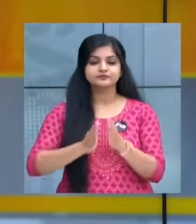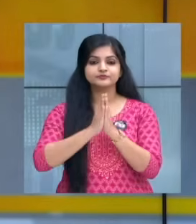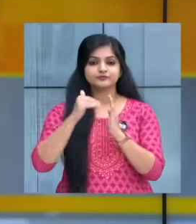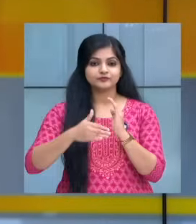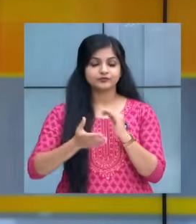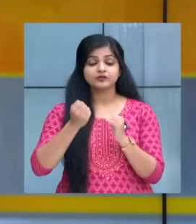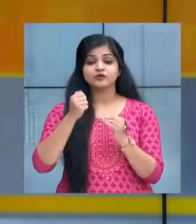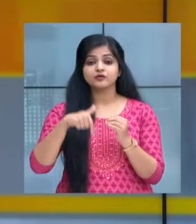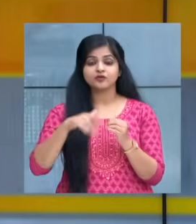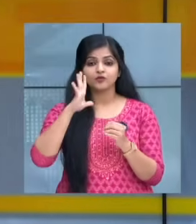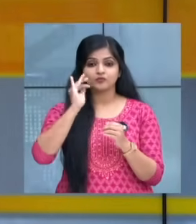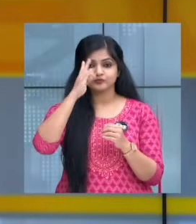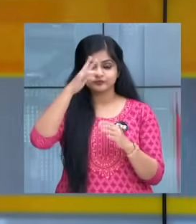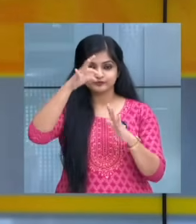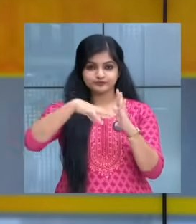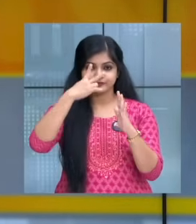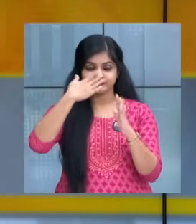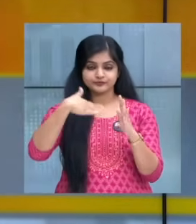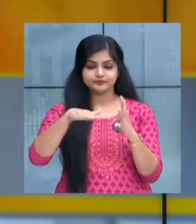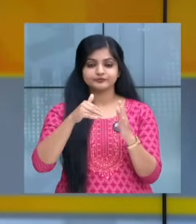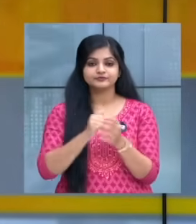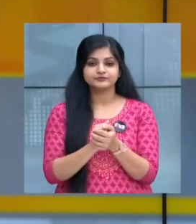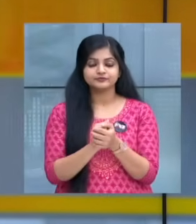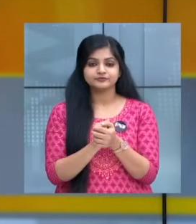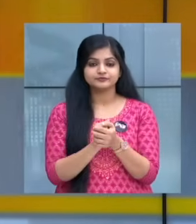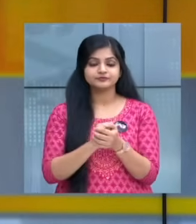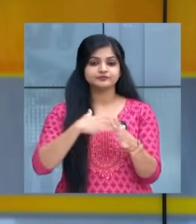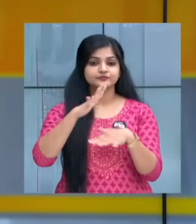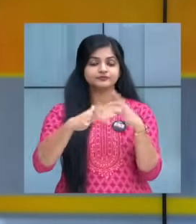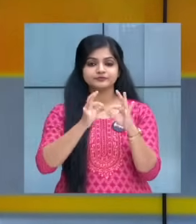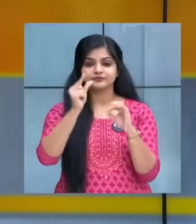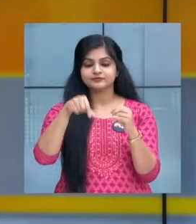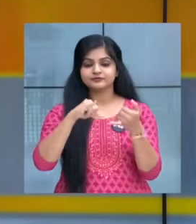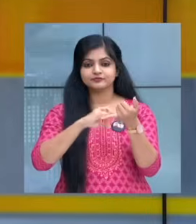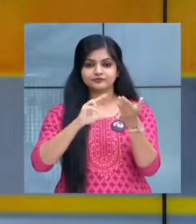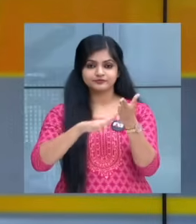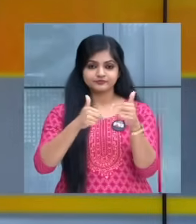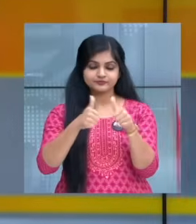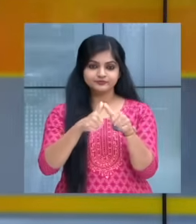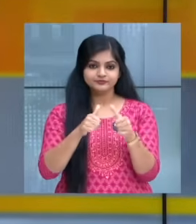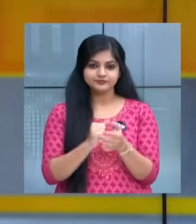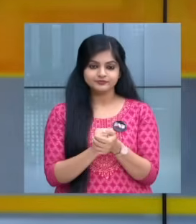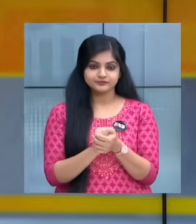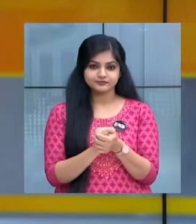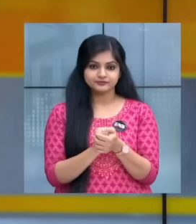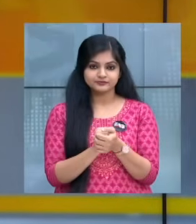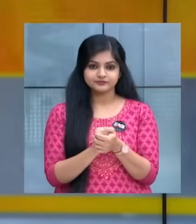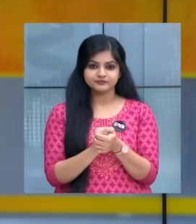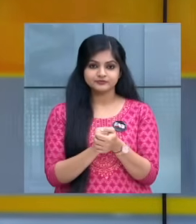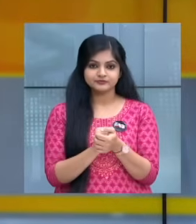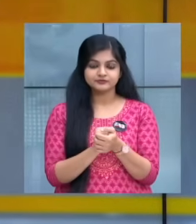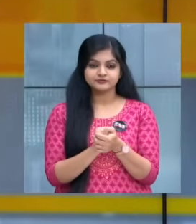നമസ്കാരം. ഇപ്പോൾ ലഭിക്കുന്ന വാർത്തകളുടെ വിശദാംശങ്ങളുമായി ഇപ്പോൾ കിട്ടിയത് ആരംഭിക്കുന്നു. ഞാൻ അനുജ. എനിക്കൊപ്പം കേൾവി പരിമിതരെ സഹായിക്കാൻ സോന